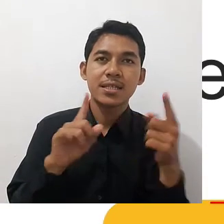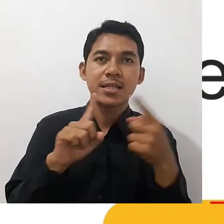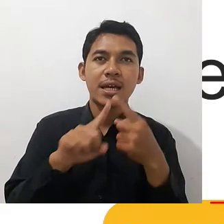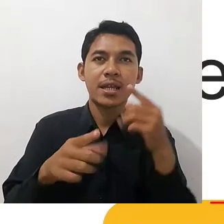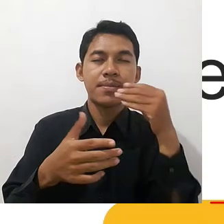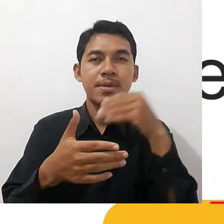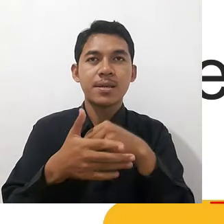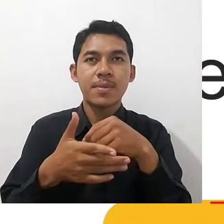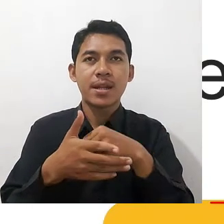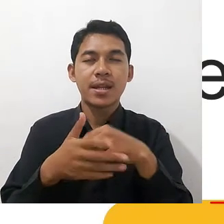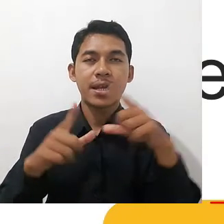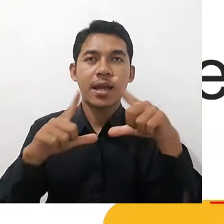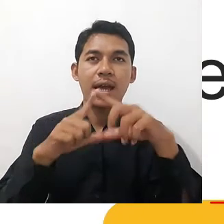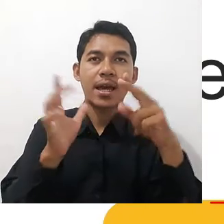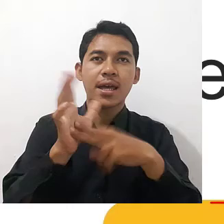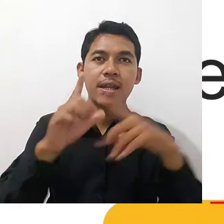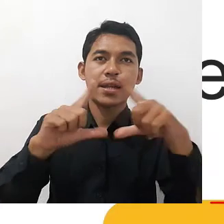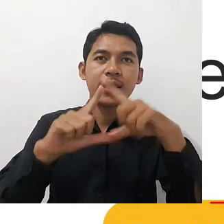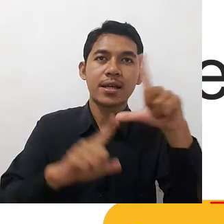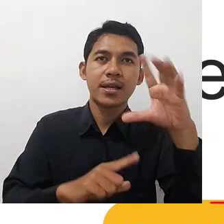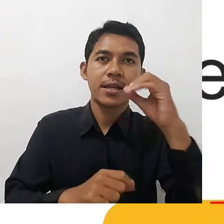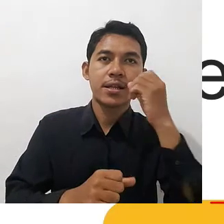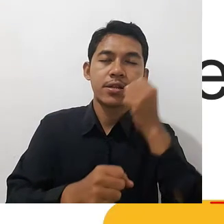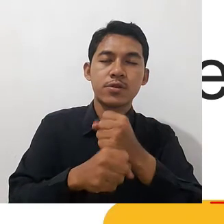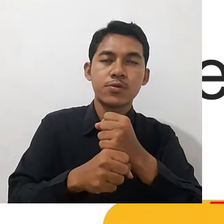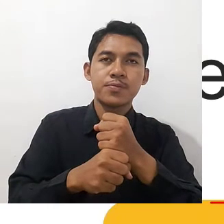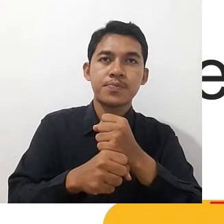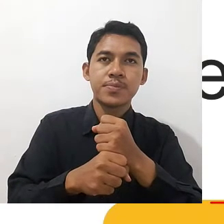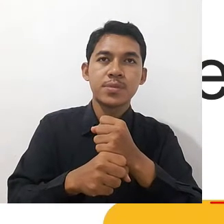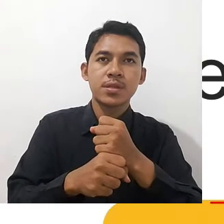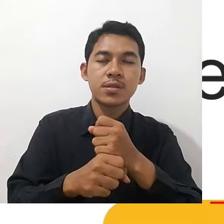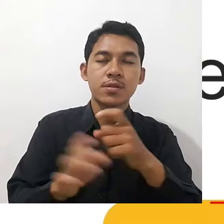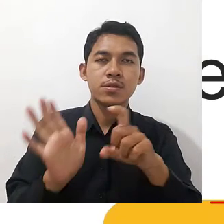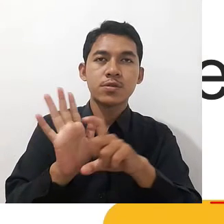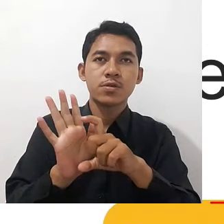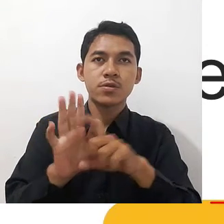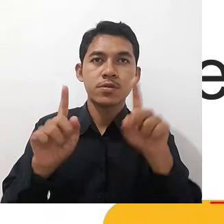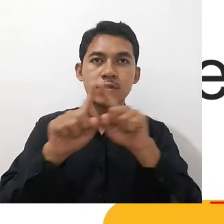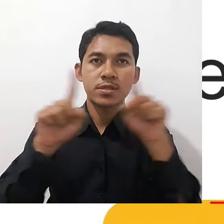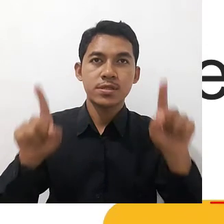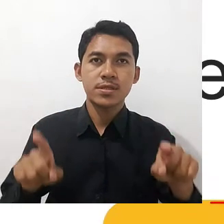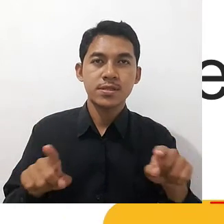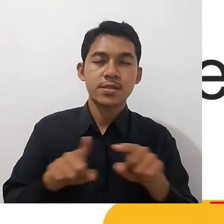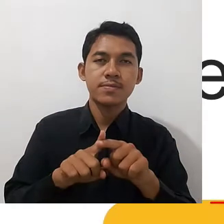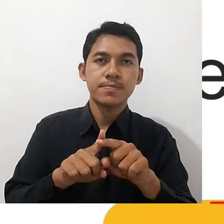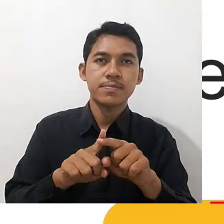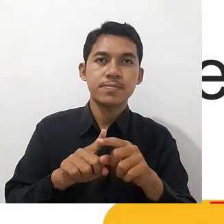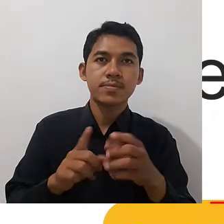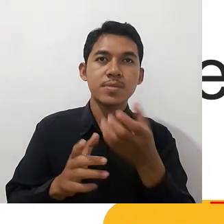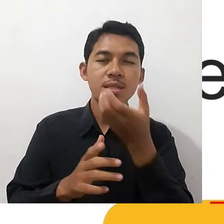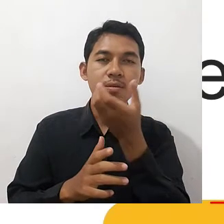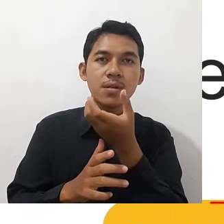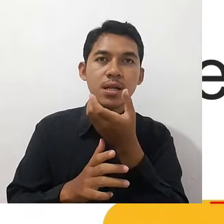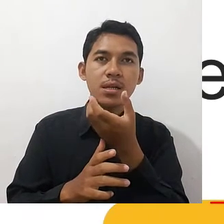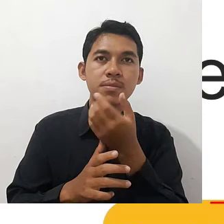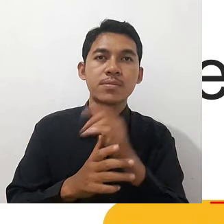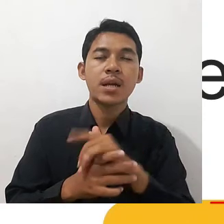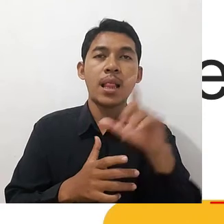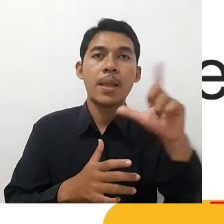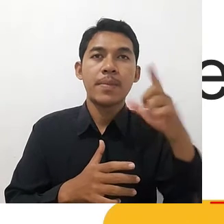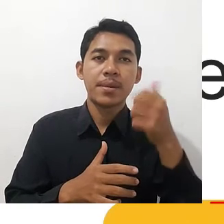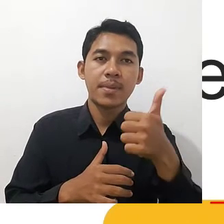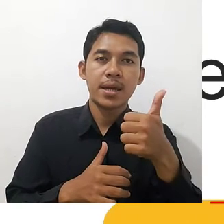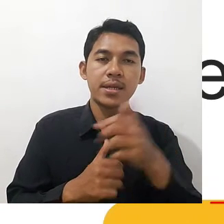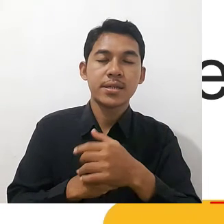apa ya, penyimpanan yang analog. Nah, penyimpanan analog kan salah satunya itu ada pada tape recorder. Nah, itu kayak gitu. Nah, kemudian yang keempat itu akurasi yang lebih baik. Nah,